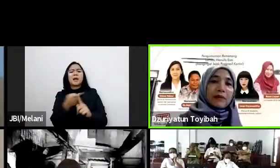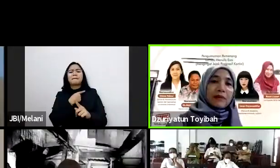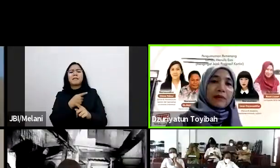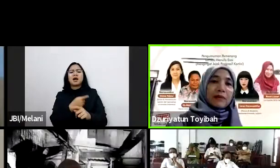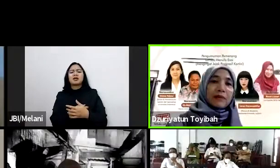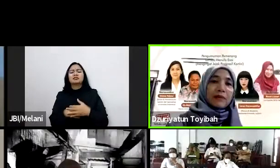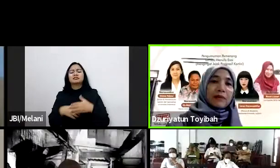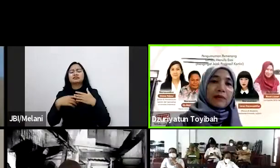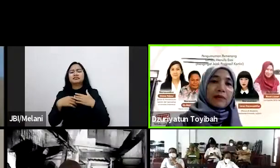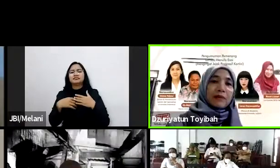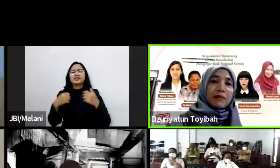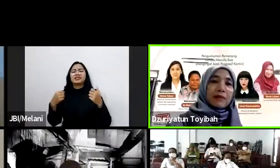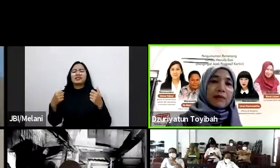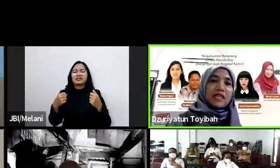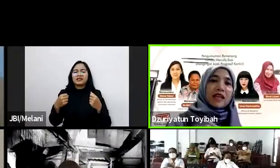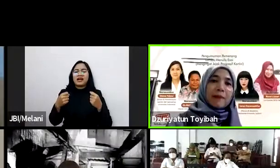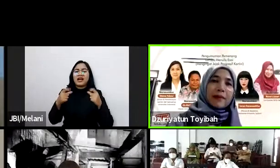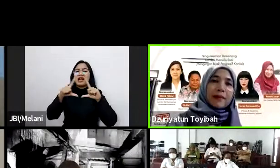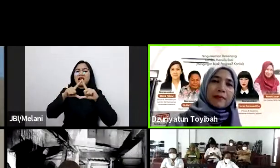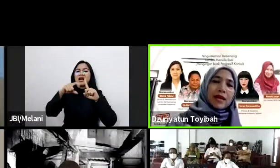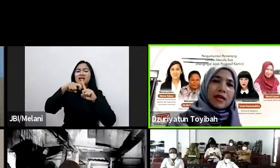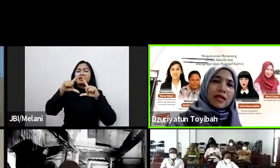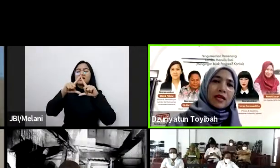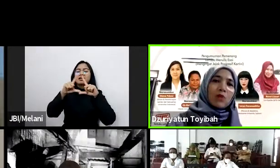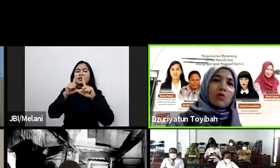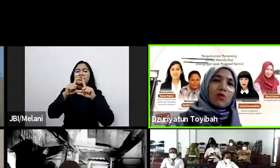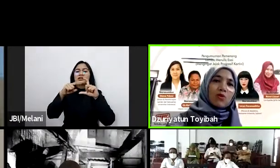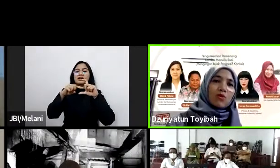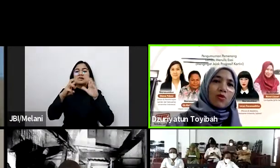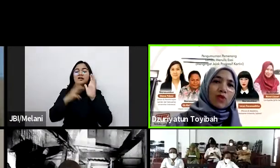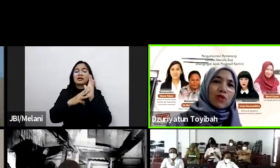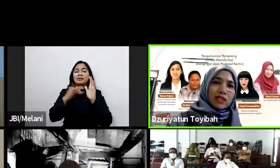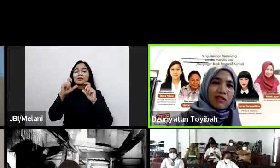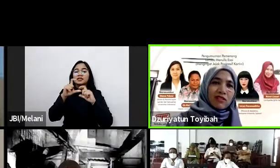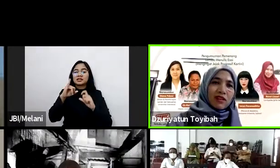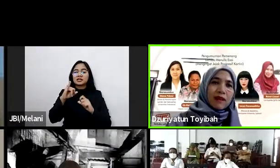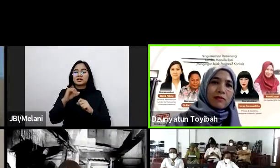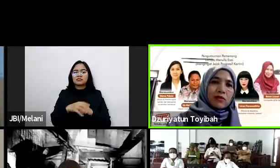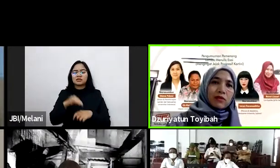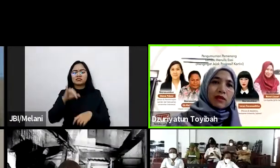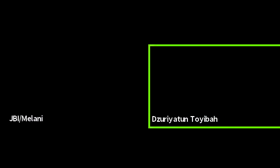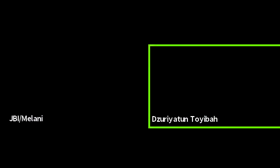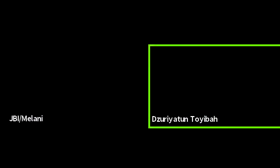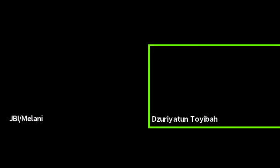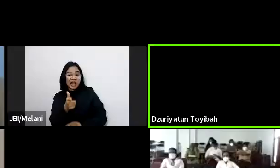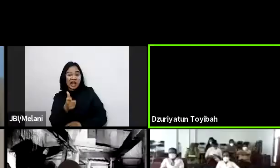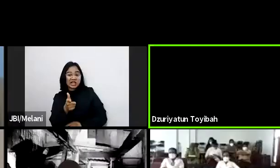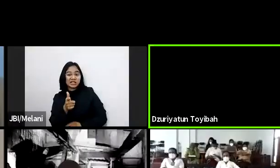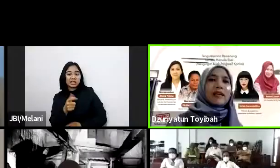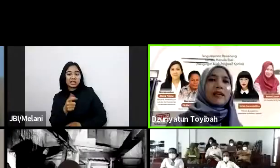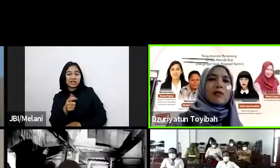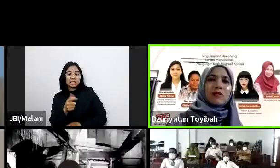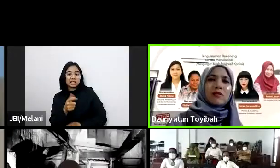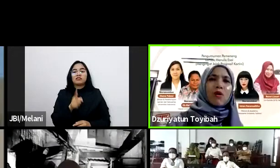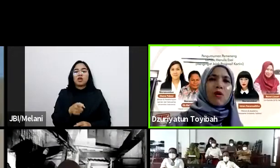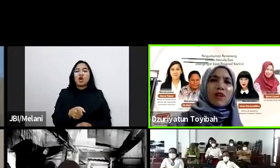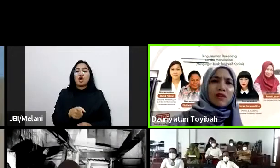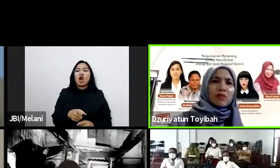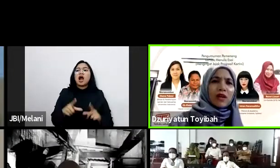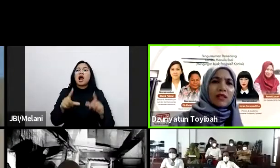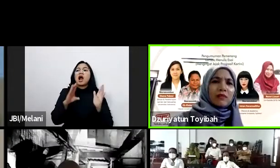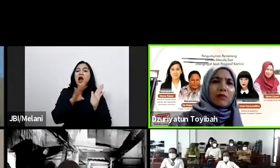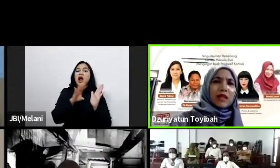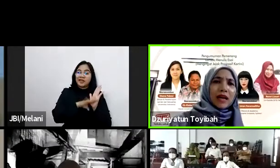akademisi itu kemudian di apa yang namanya diukur-ukur itu loh, kamu tuh dan itu overload